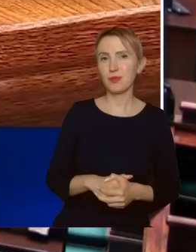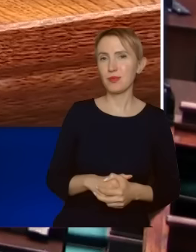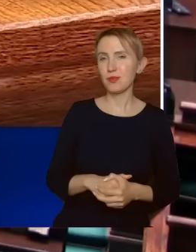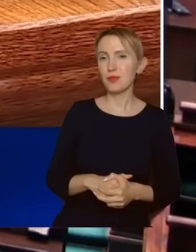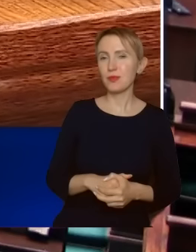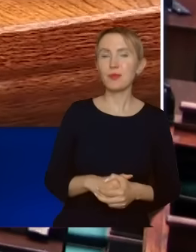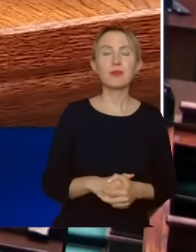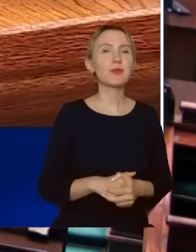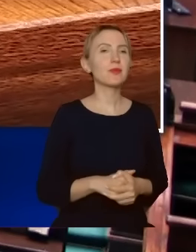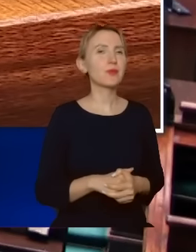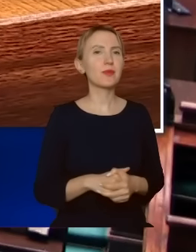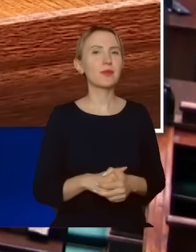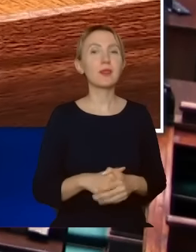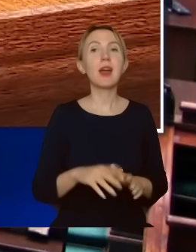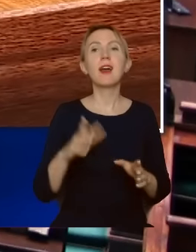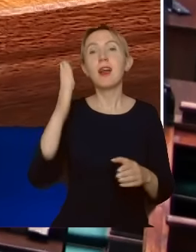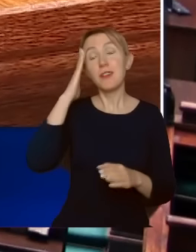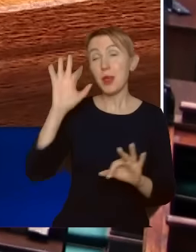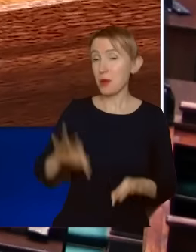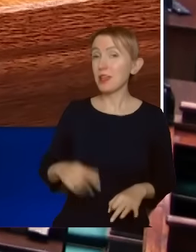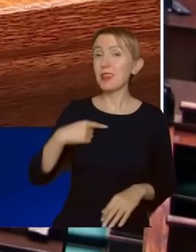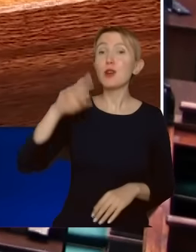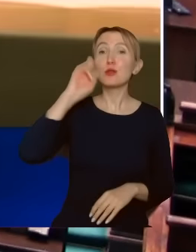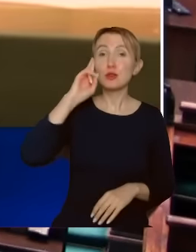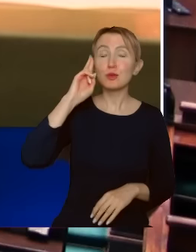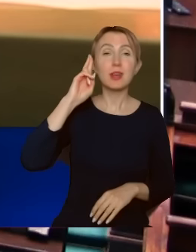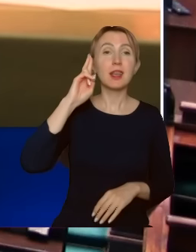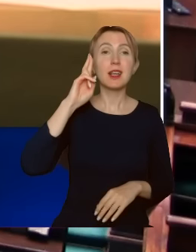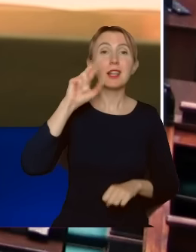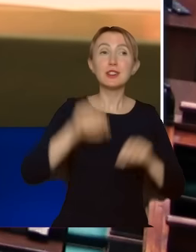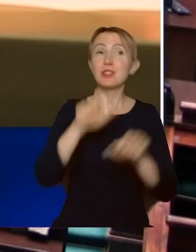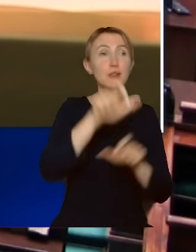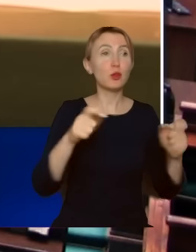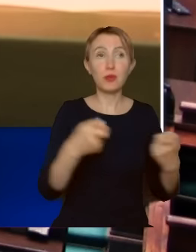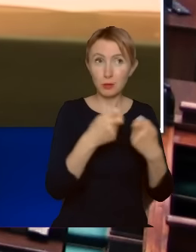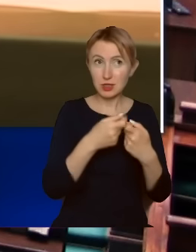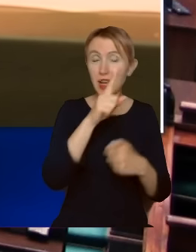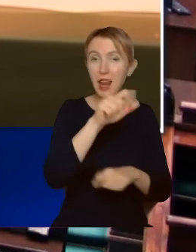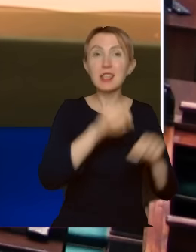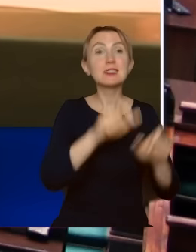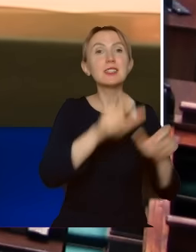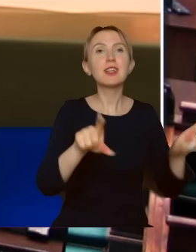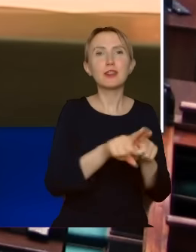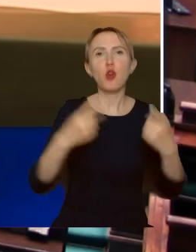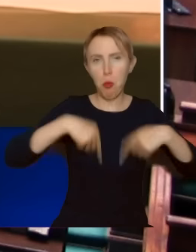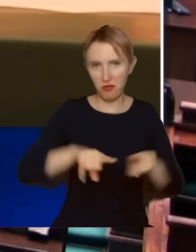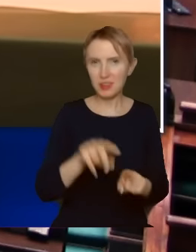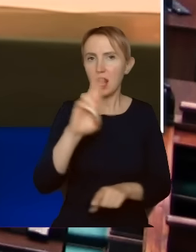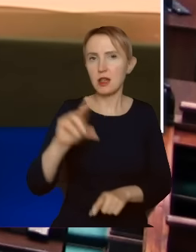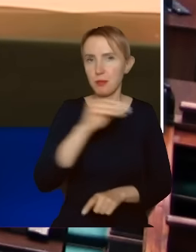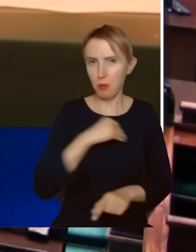stowarzyszenie ale wie pan no rozumiem że sędziom może nie przeszkadzać ale oprócz sędziów są jeszcze obywatele Rzeczpospolitej